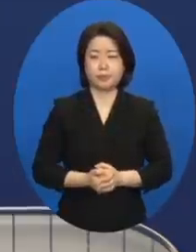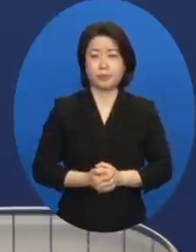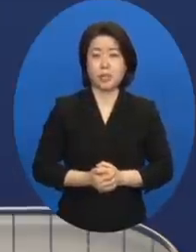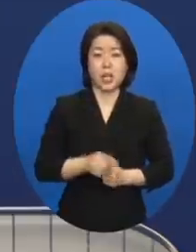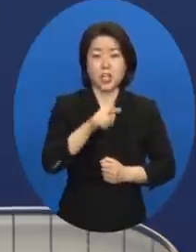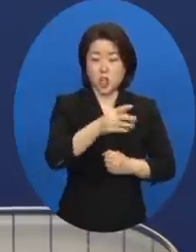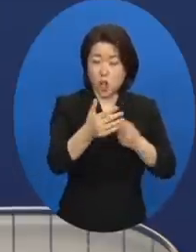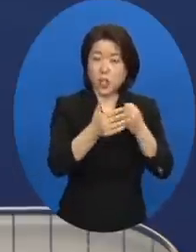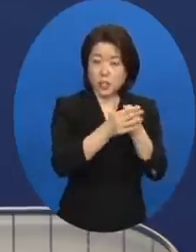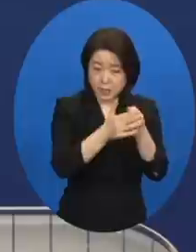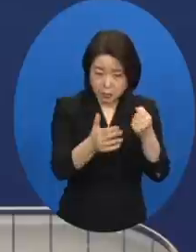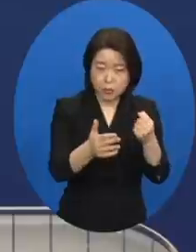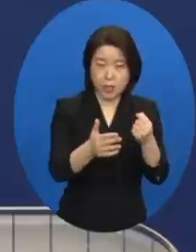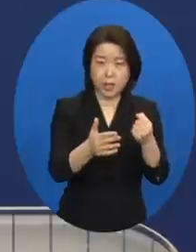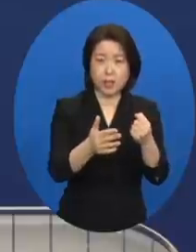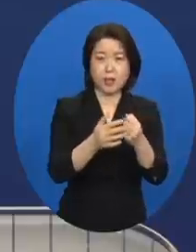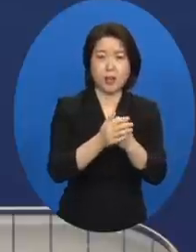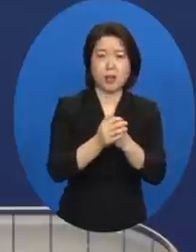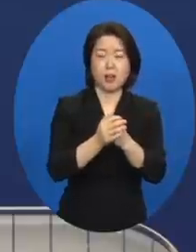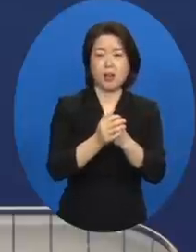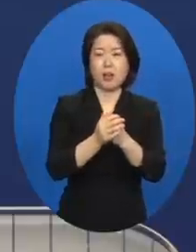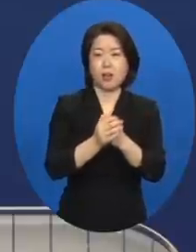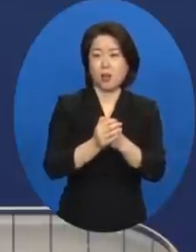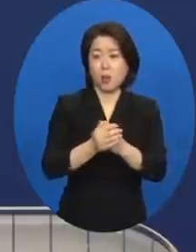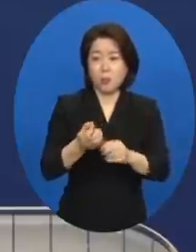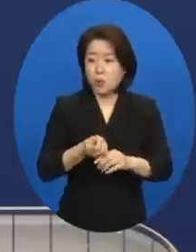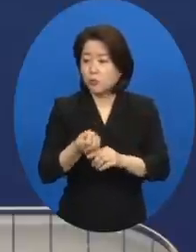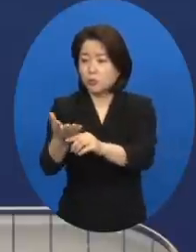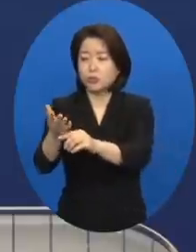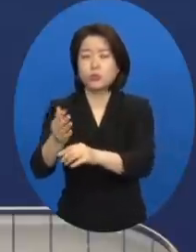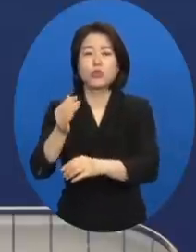그렇기 때문에 줄 수가 없는 거예요.